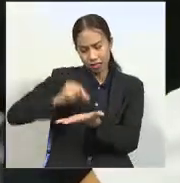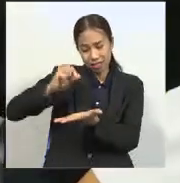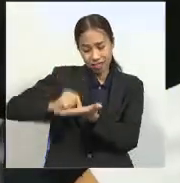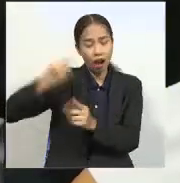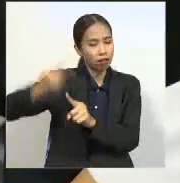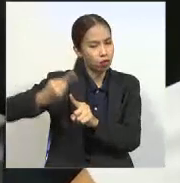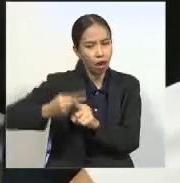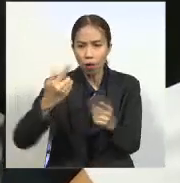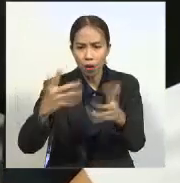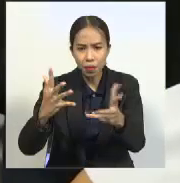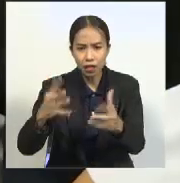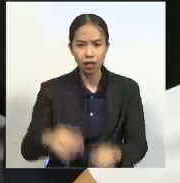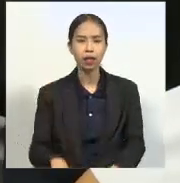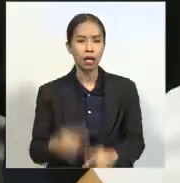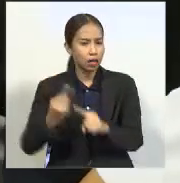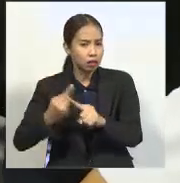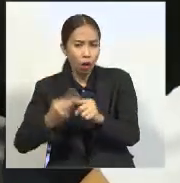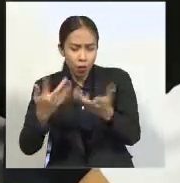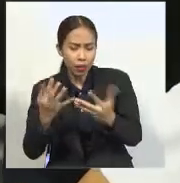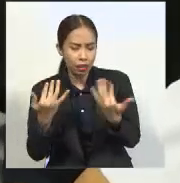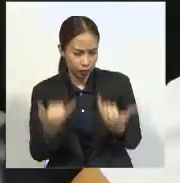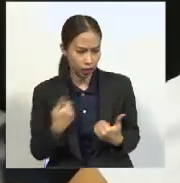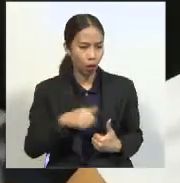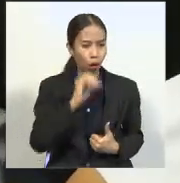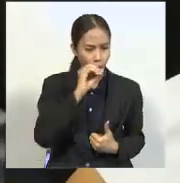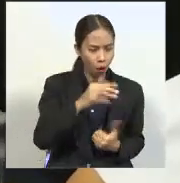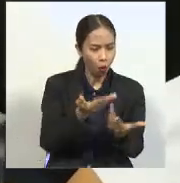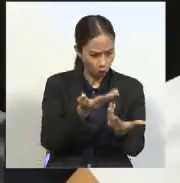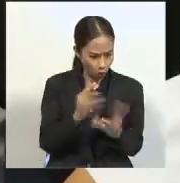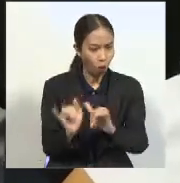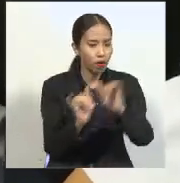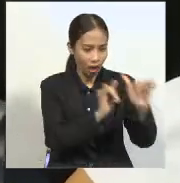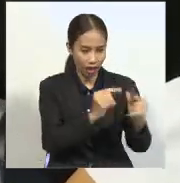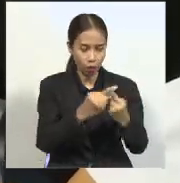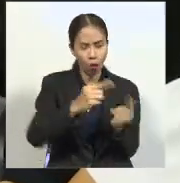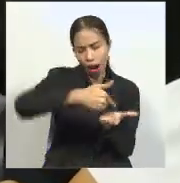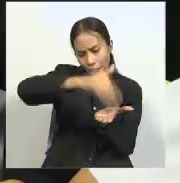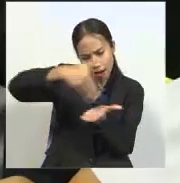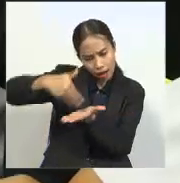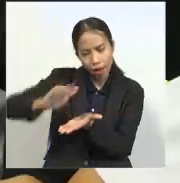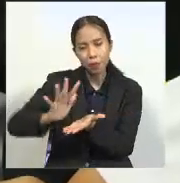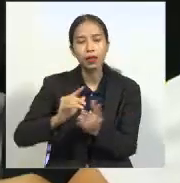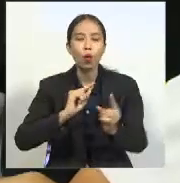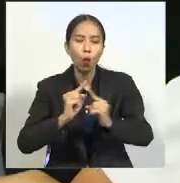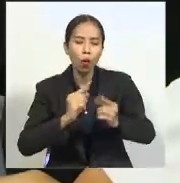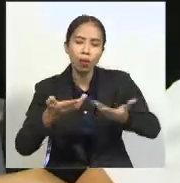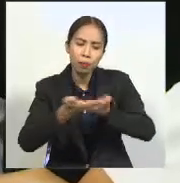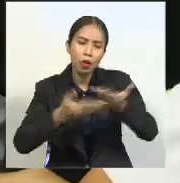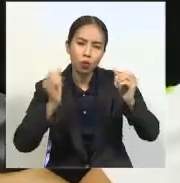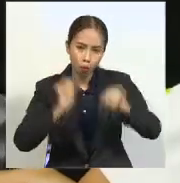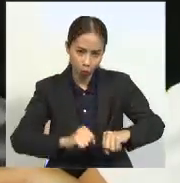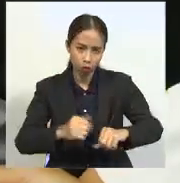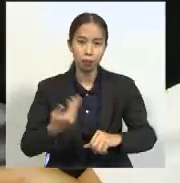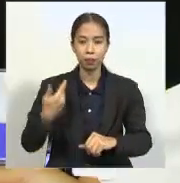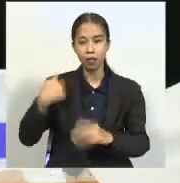ช่าเราจำเป็นจะขอความร่วมมือผู้ที่อยู่ก็ไม่ได้ไปขับไล่นะครับเพียงแต่ว่าก็เจรจากันแล้วก็มีเจ้าหน้าที่มาคอยอ